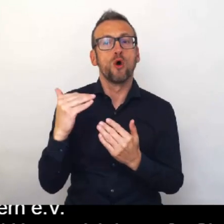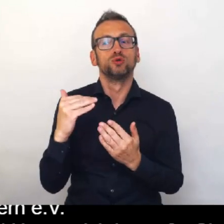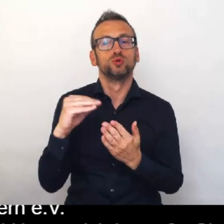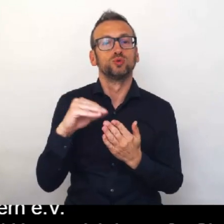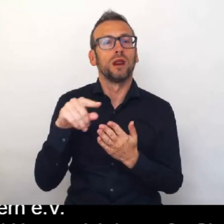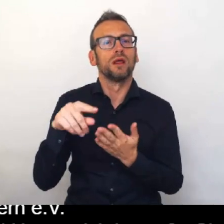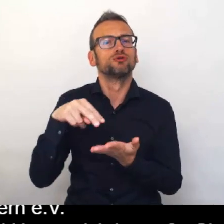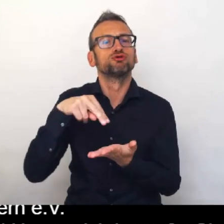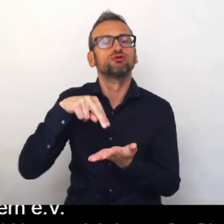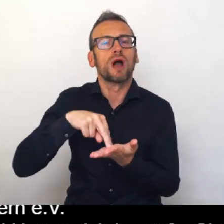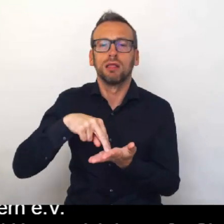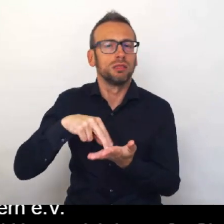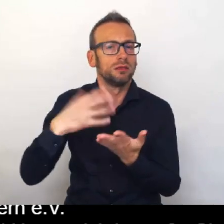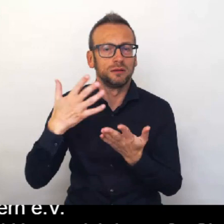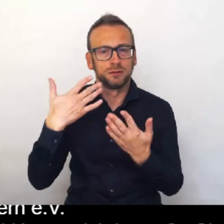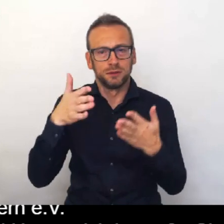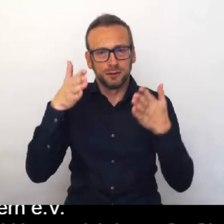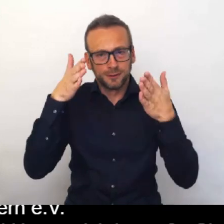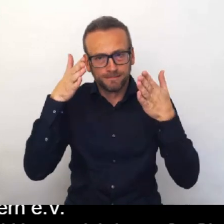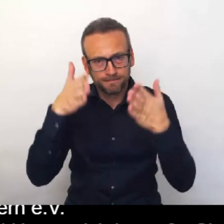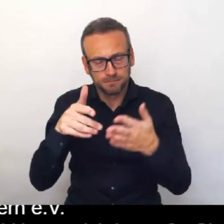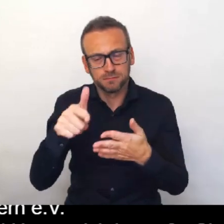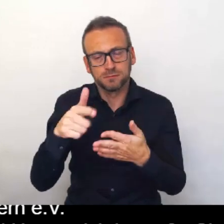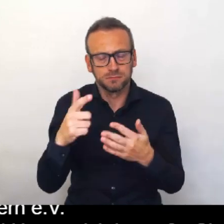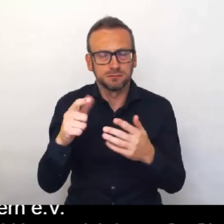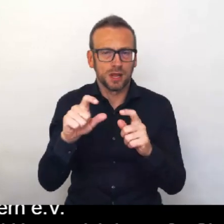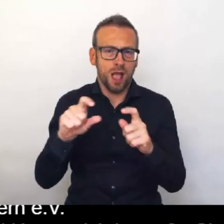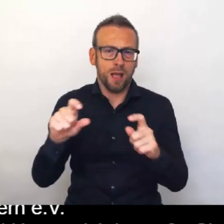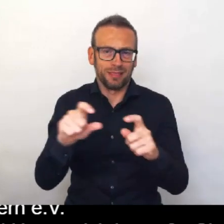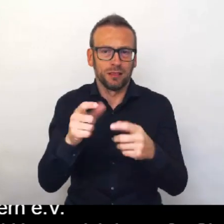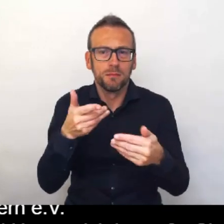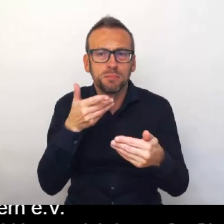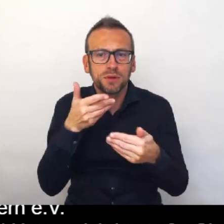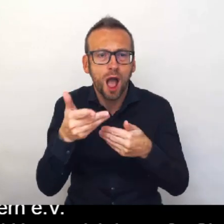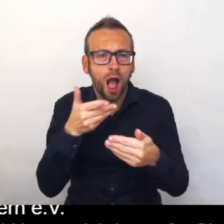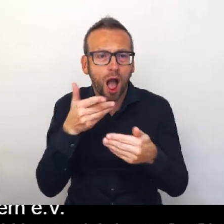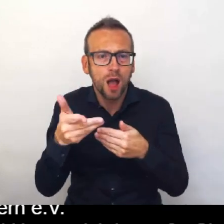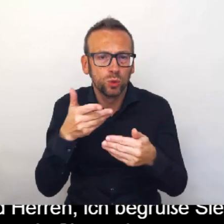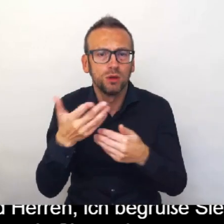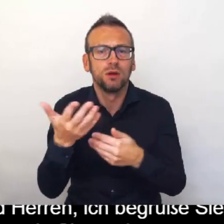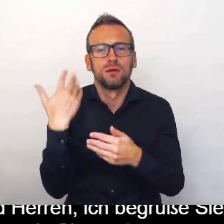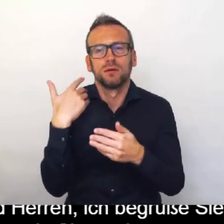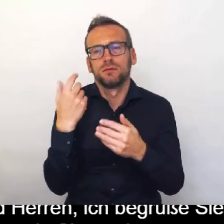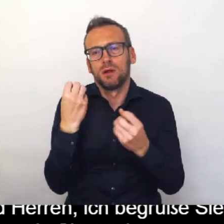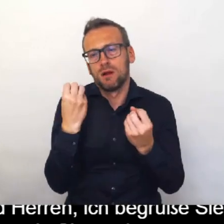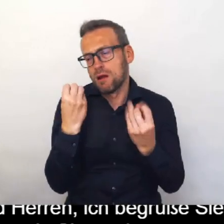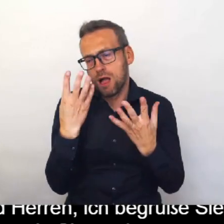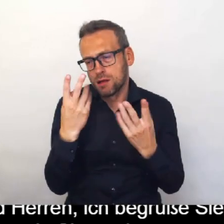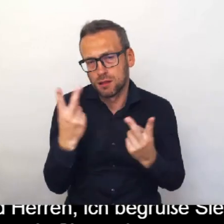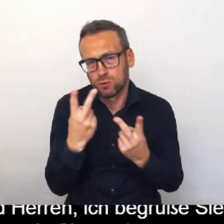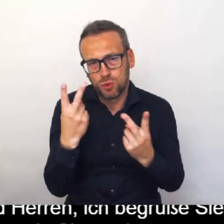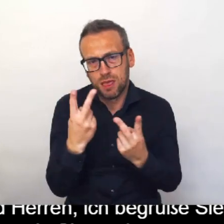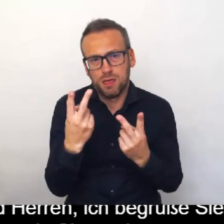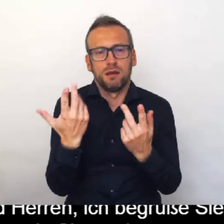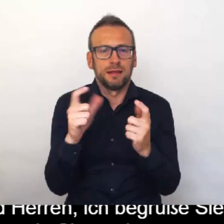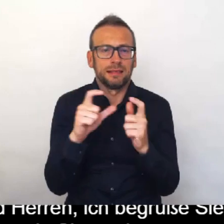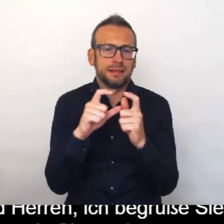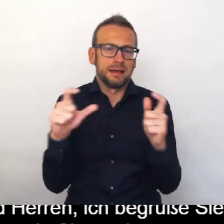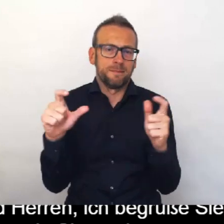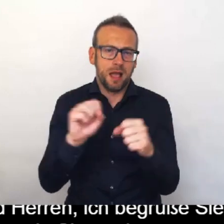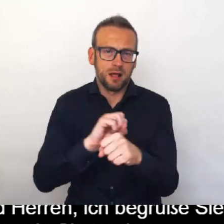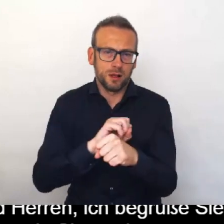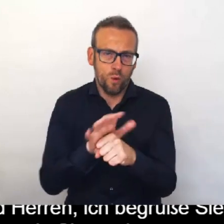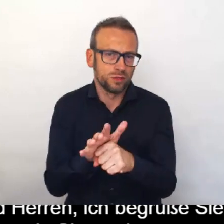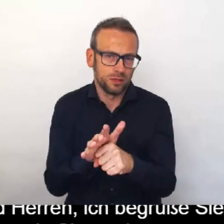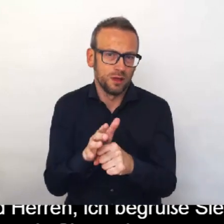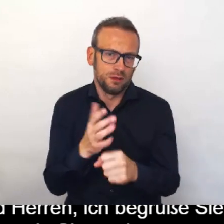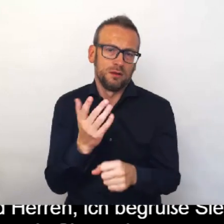Entscheidungen und Anordnungen von gestern. Insgesamt kann man sagen, die Lage insgesamt ist nach wie